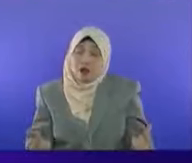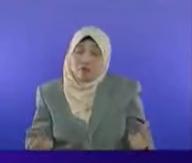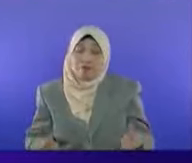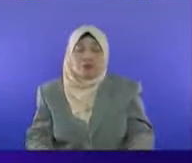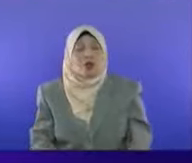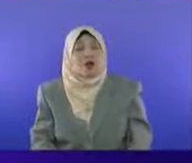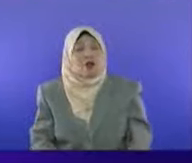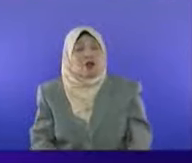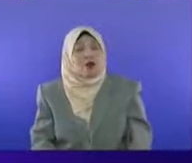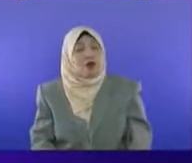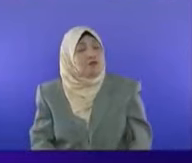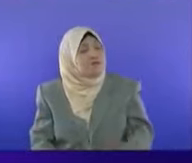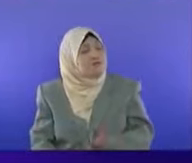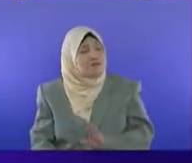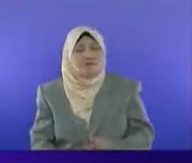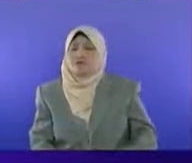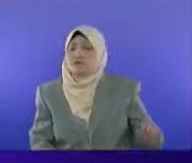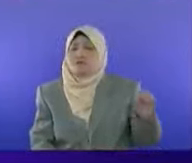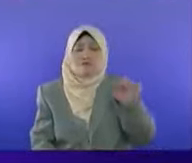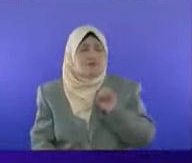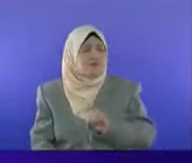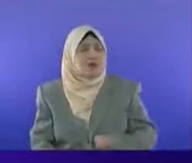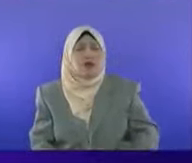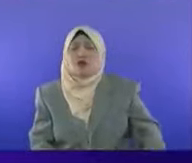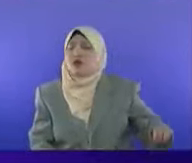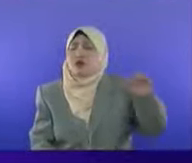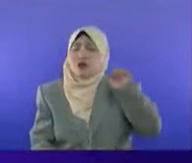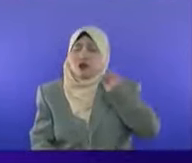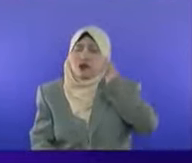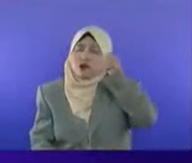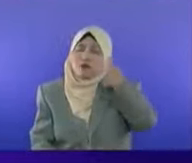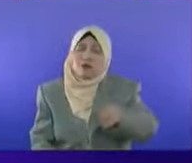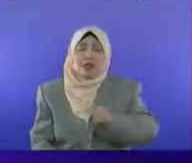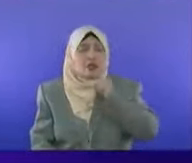بينات وما يكفر بها